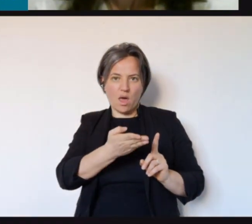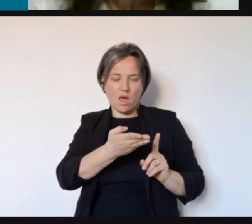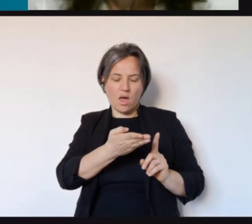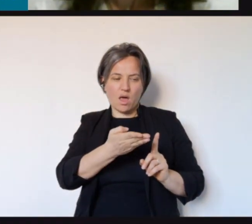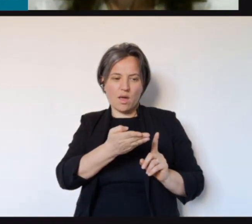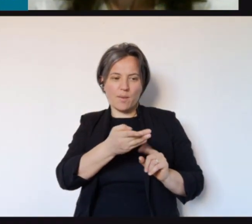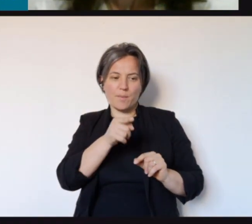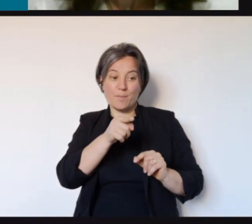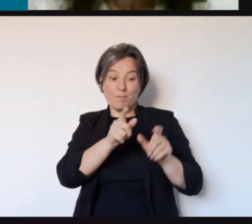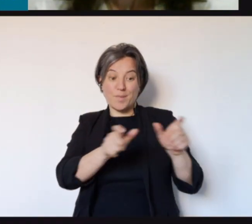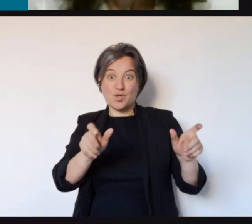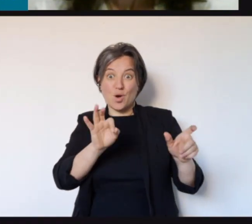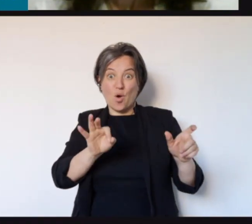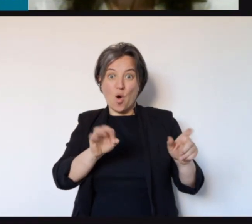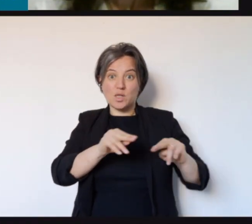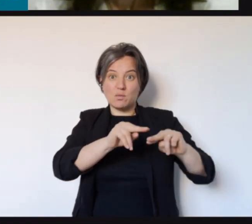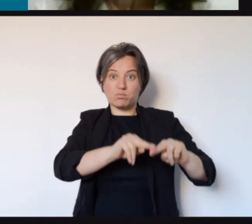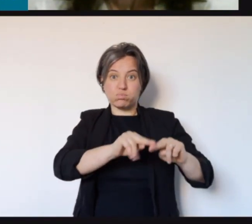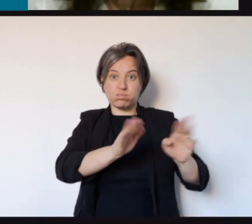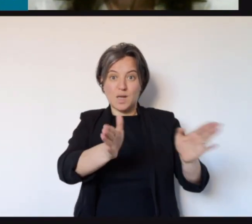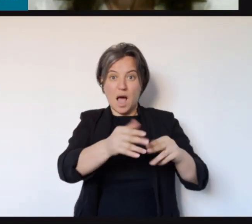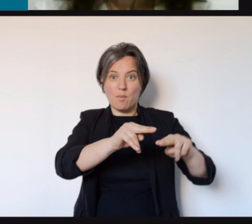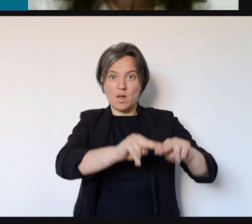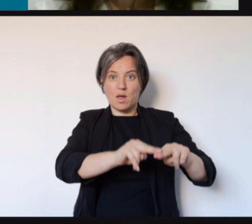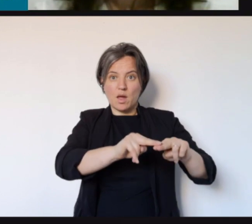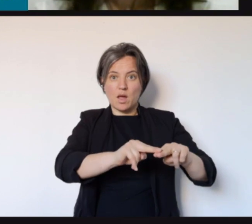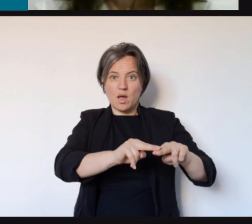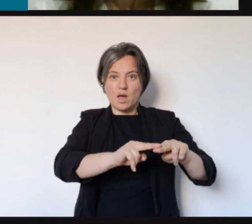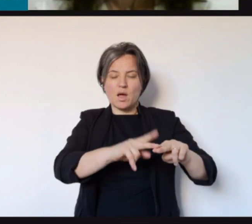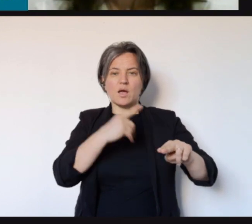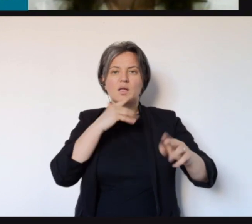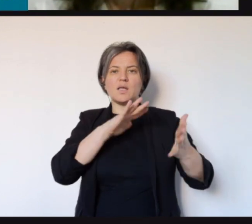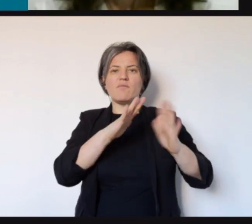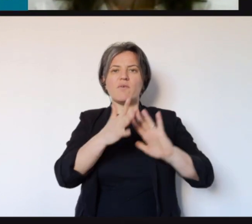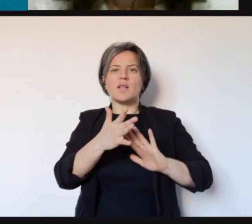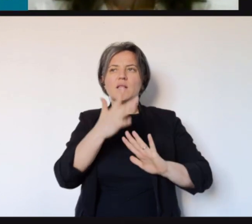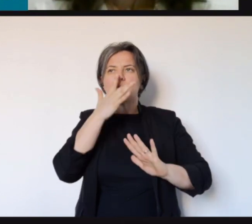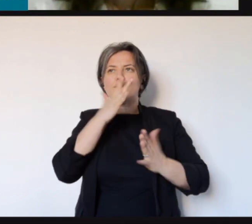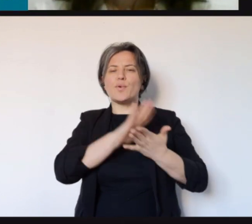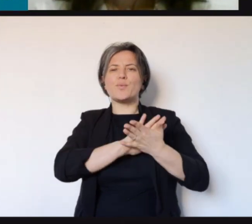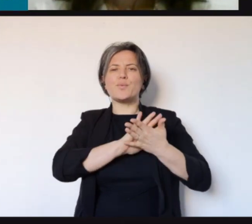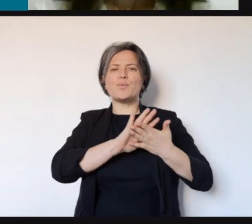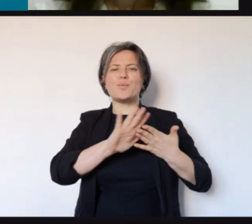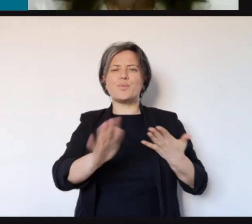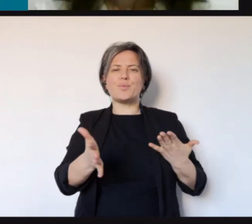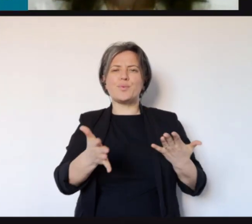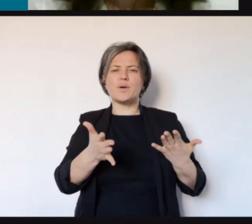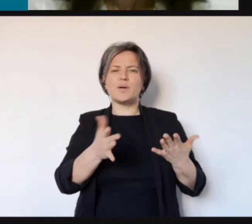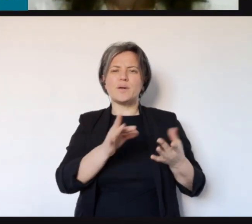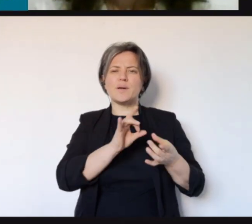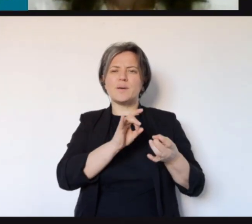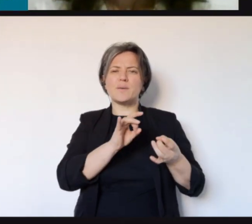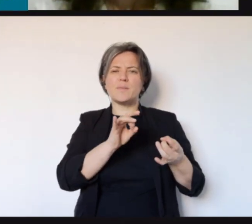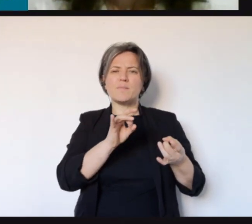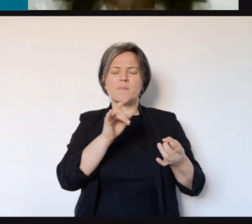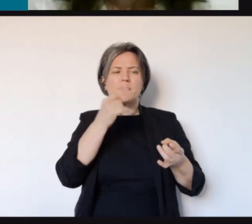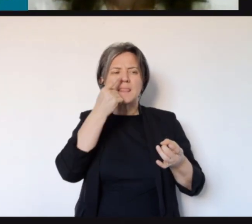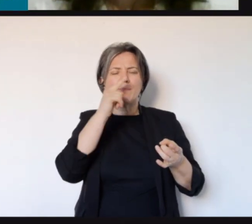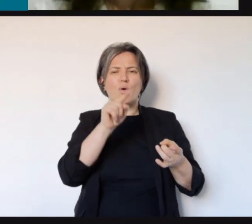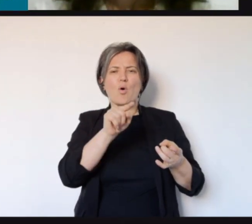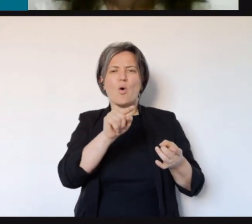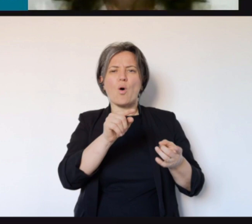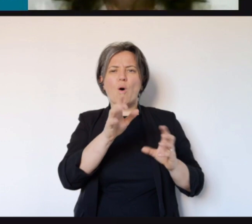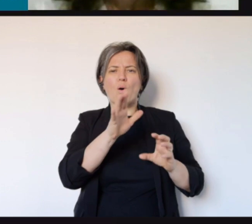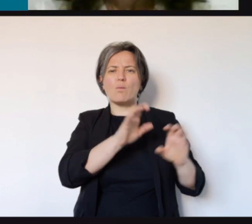che fanno questo poi diventano delle persone sterilizzate, che come